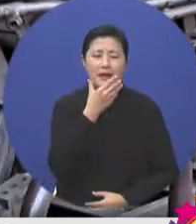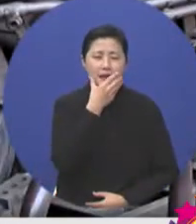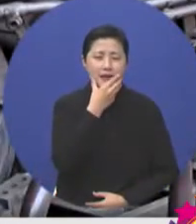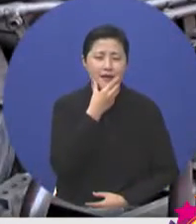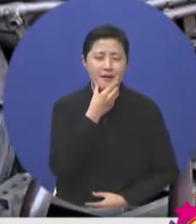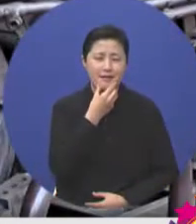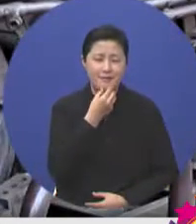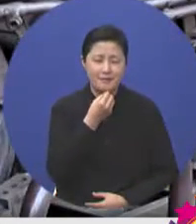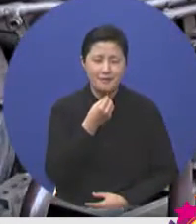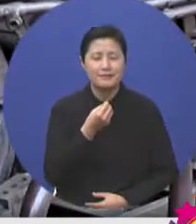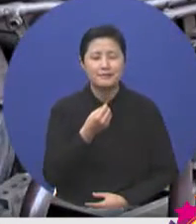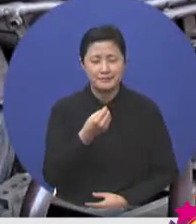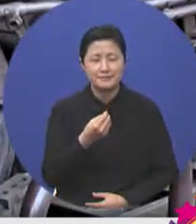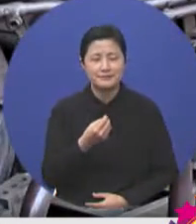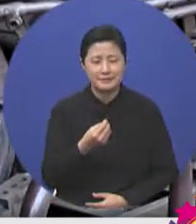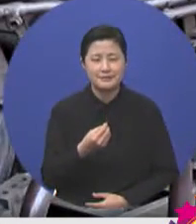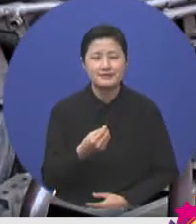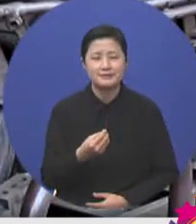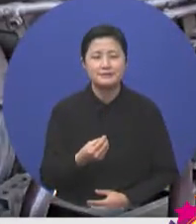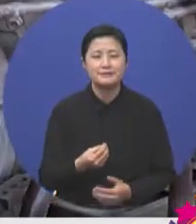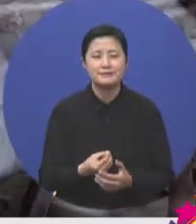행복